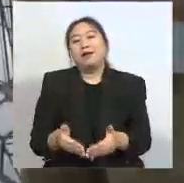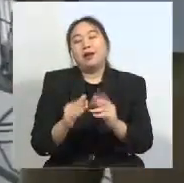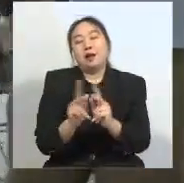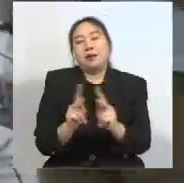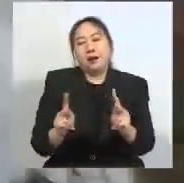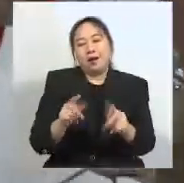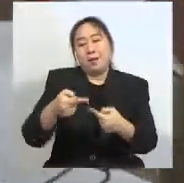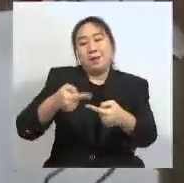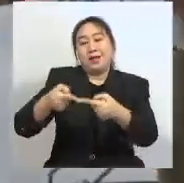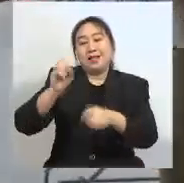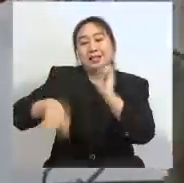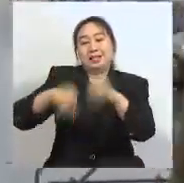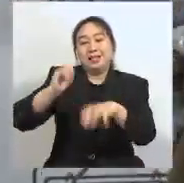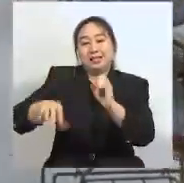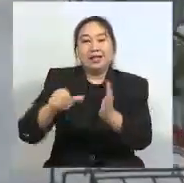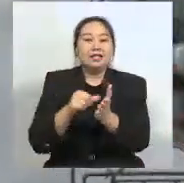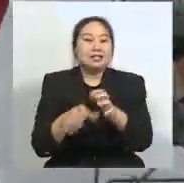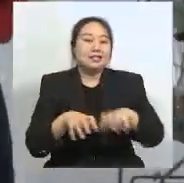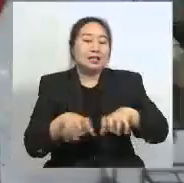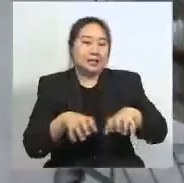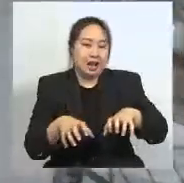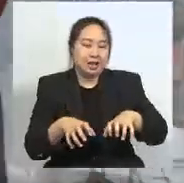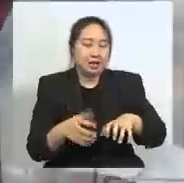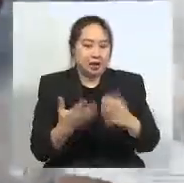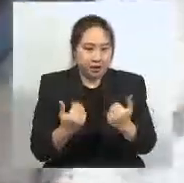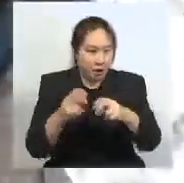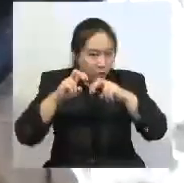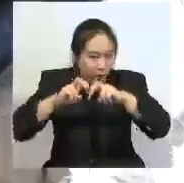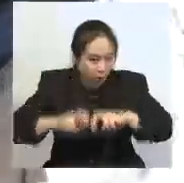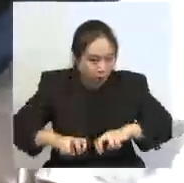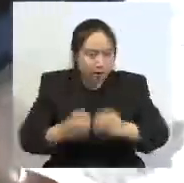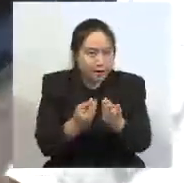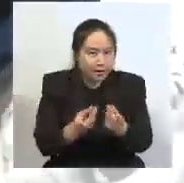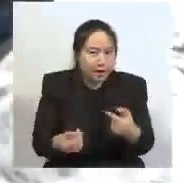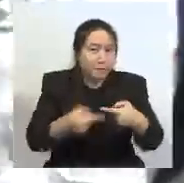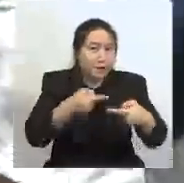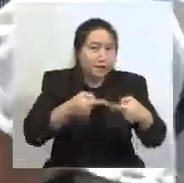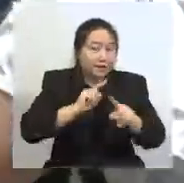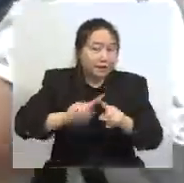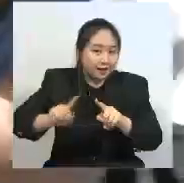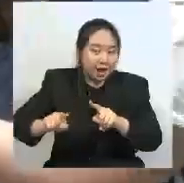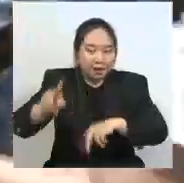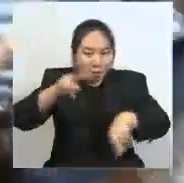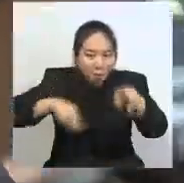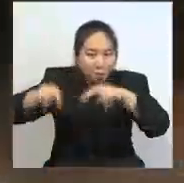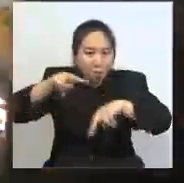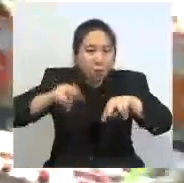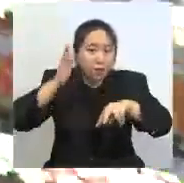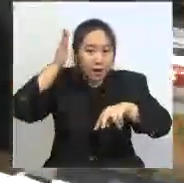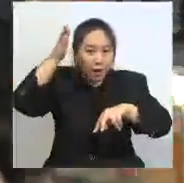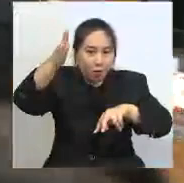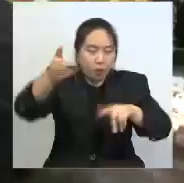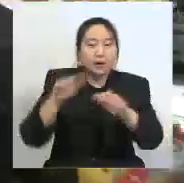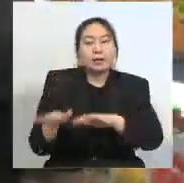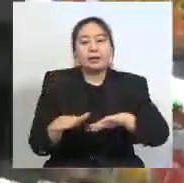ดการขยะพลาสติกและขยะอิเล็กทรอนิกส์เพื่อที่จะศึกษารายละเอียดถึงประเภทพลาสติกต่างๆมาควบคุมการใช้ในอนาคตและ